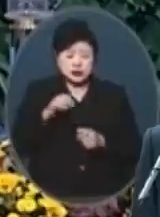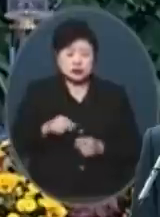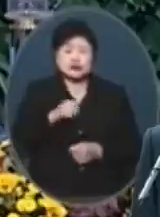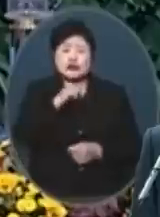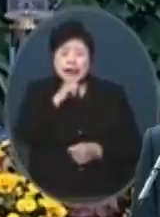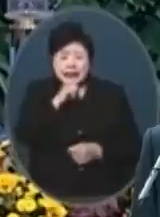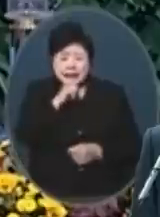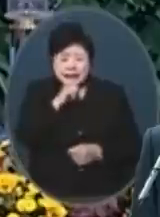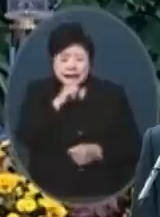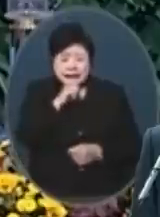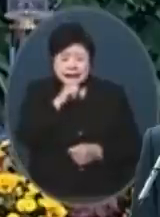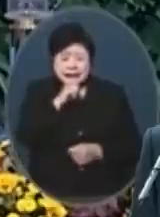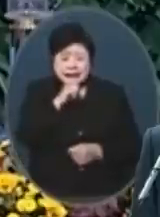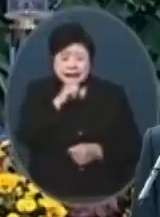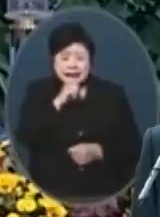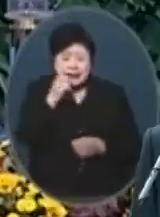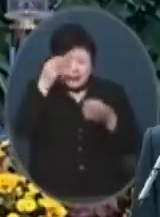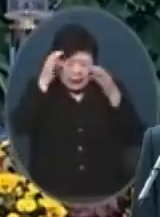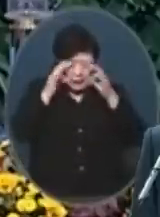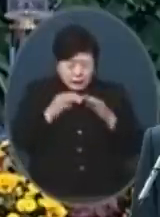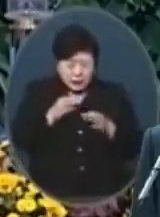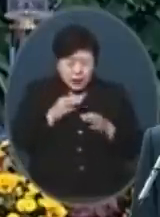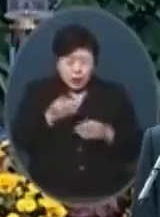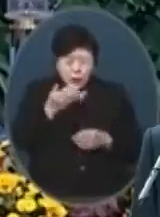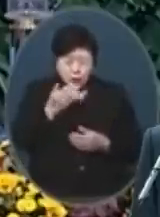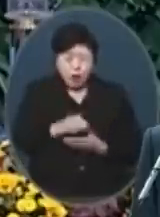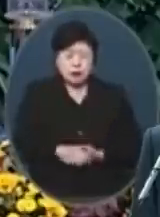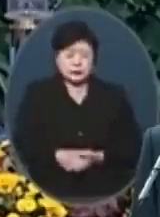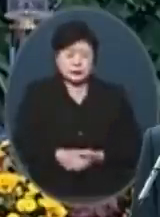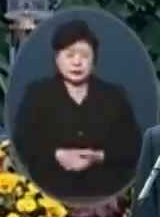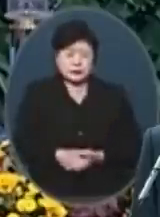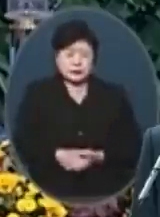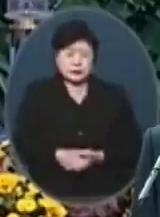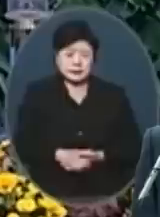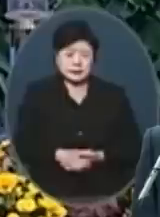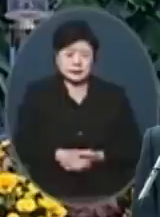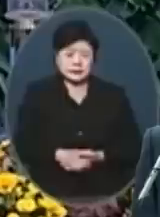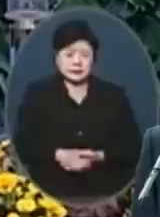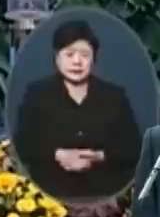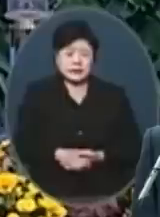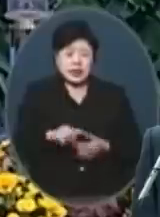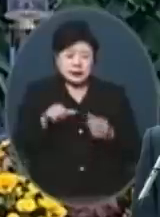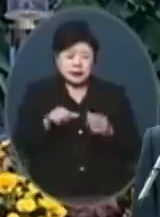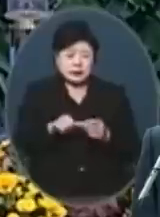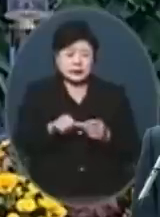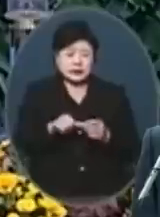가난으로 이마에 땀을 흘려 먹고 살게 되는 것이고 다섯째로